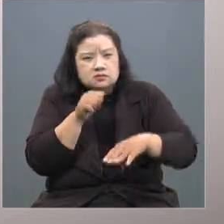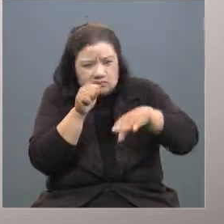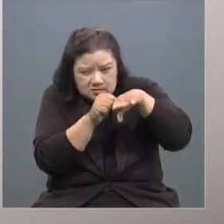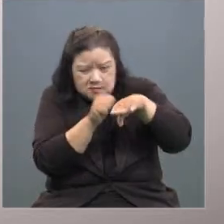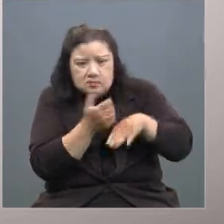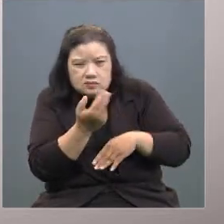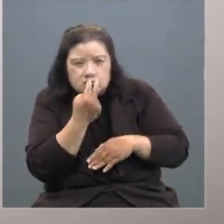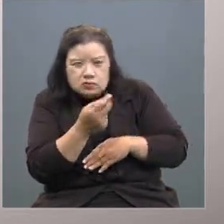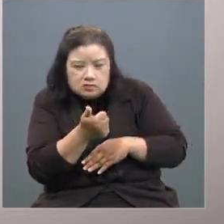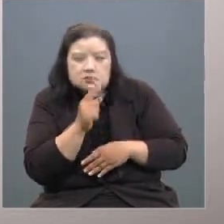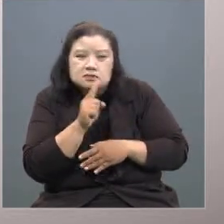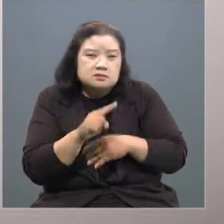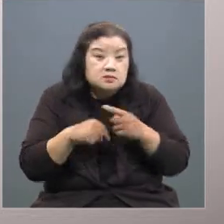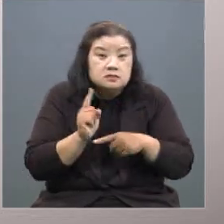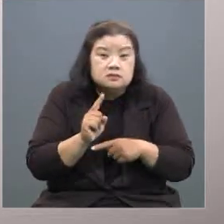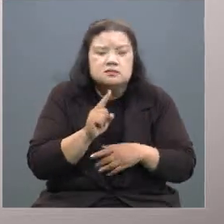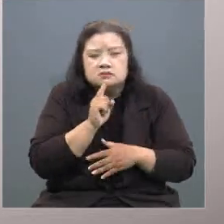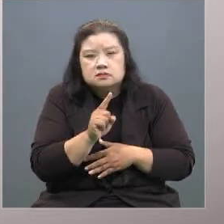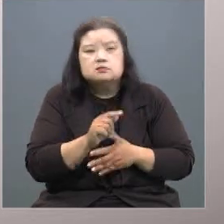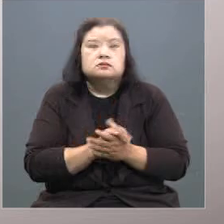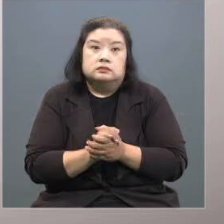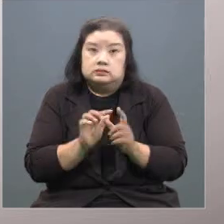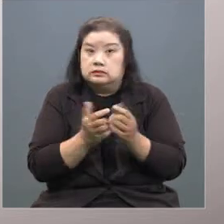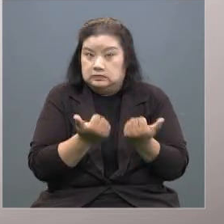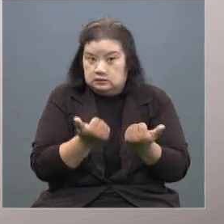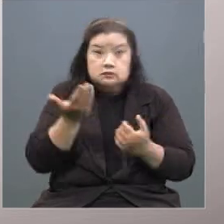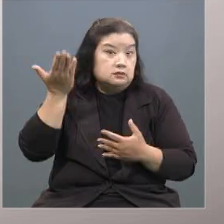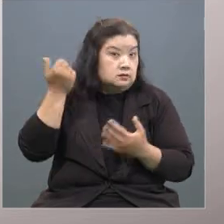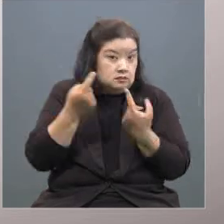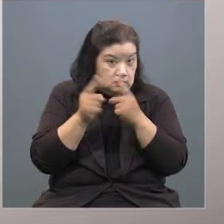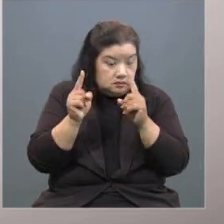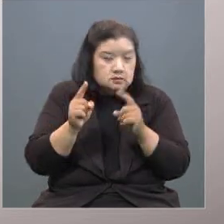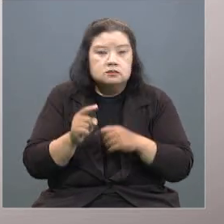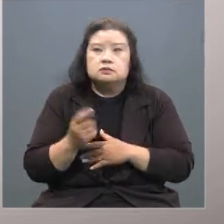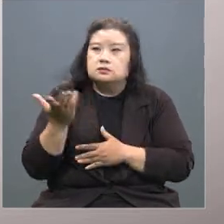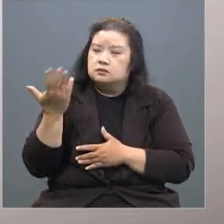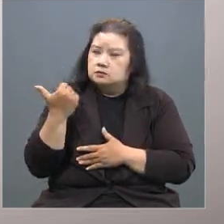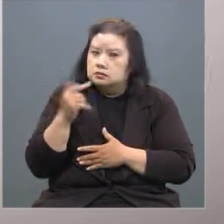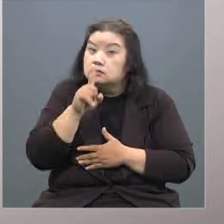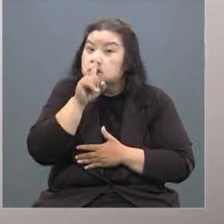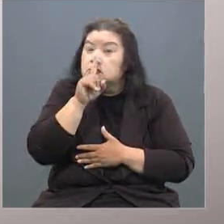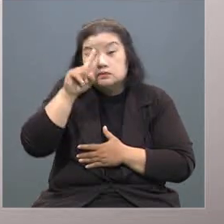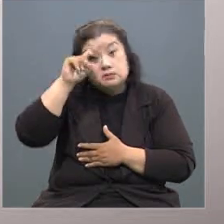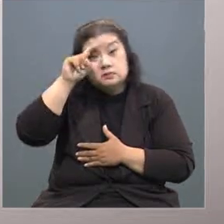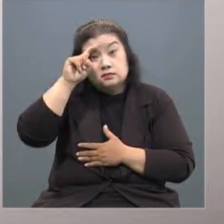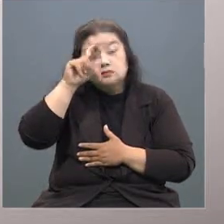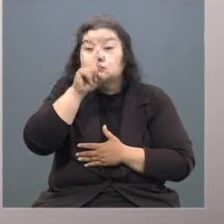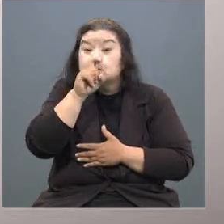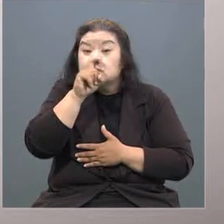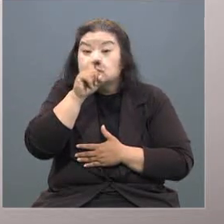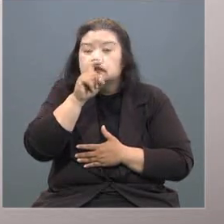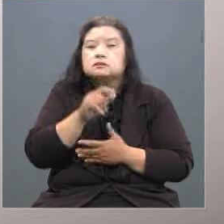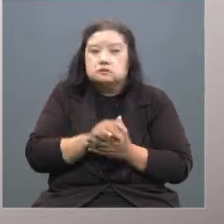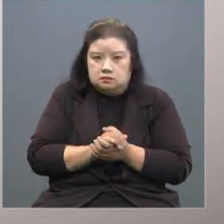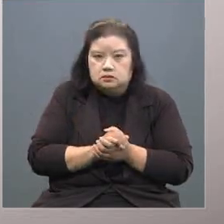งยังไงจะไปไหน ครั้งนี้แตกต่างจากครั้งที่แล้วคุณกรองแก้วครั้งที่แล้วครั้งที่1เมื่อวันอาทิตย์ที่ผ่านมาตำรวจเนี่ยเขายัง